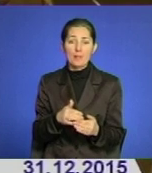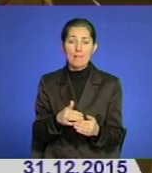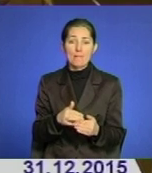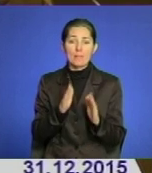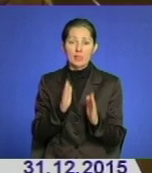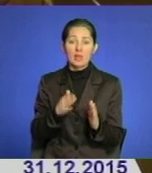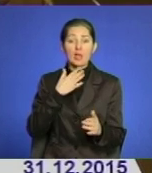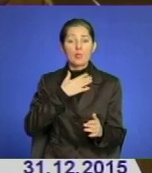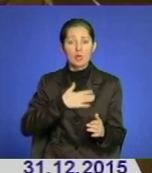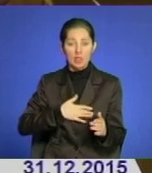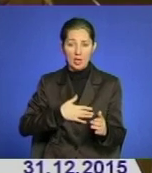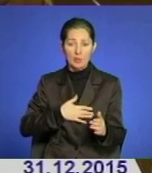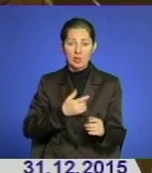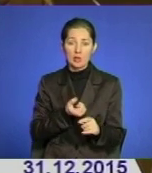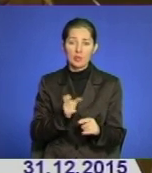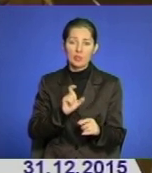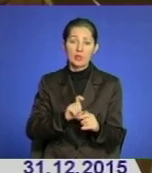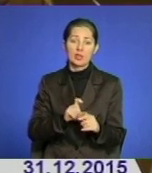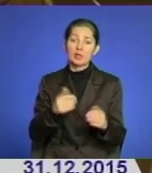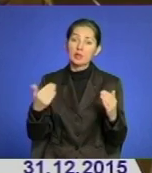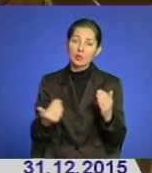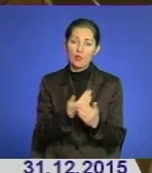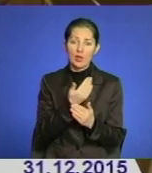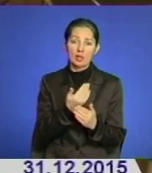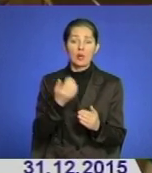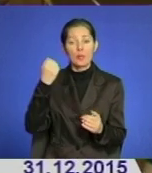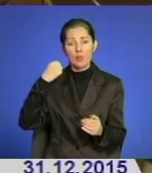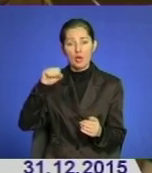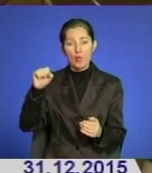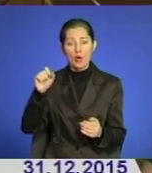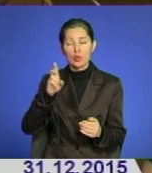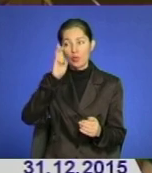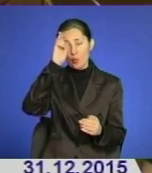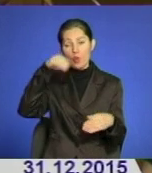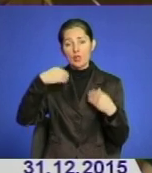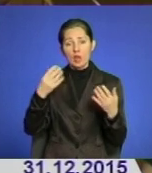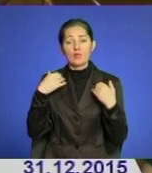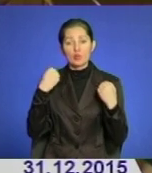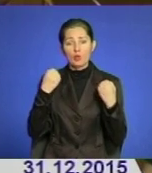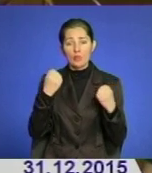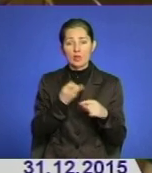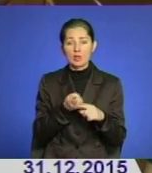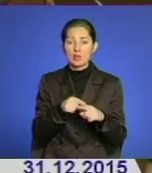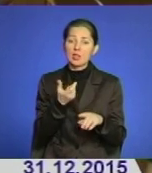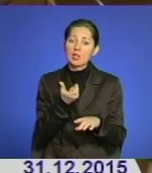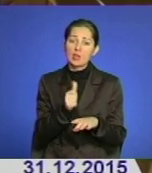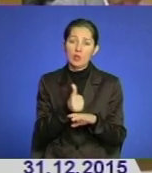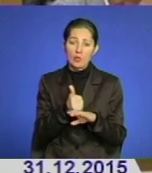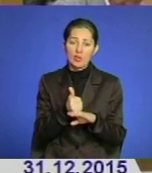тільки приємні більше звістки у перемогах були. І Бог надавав здоров'я. Це саме головне і